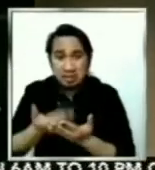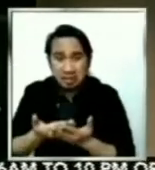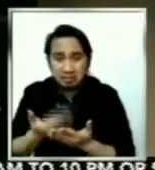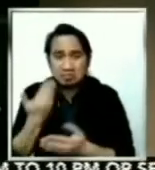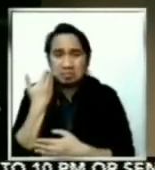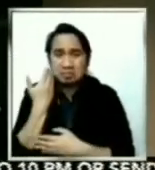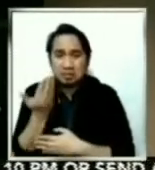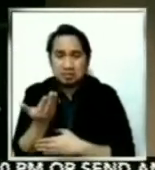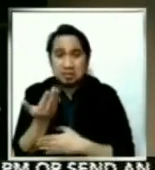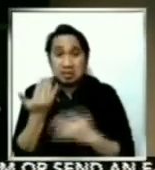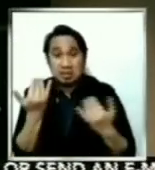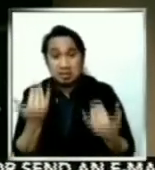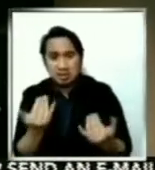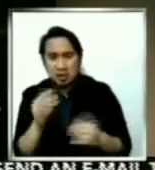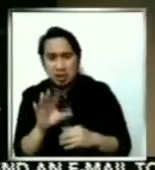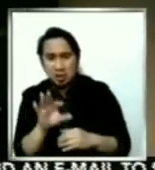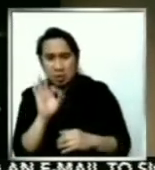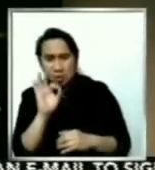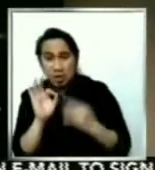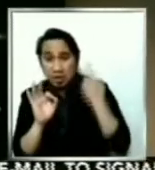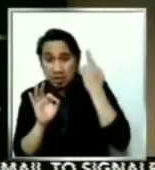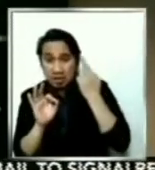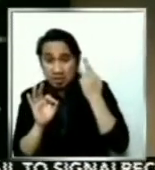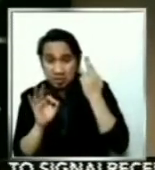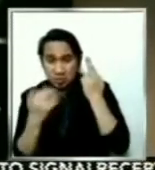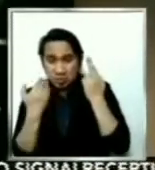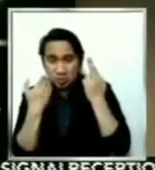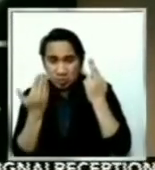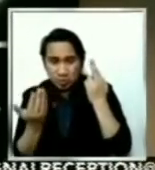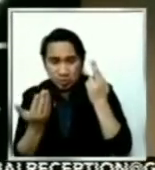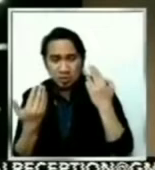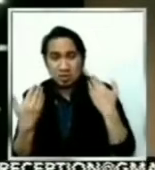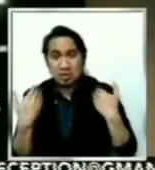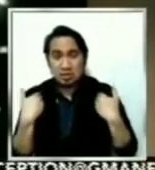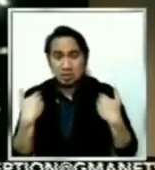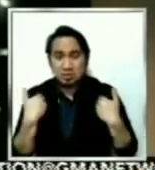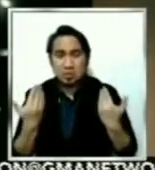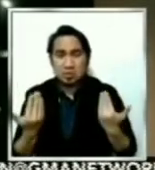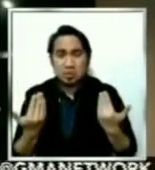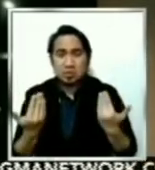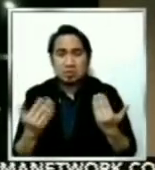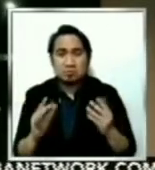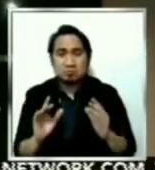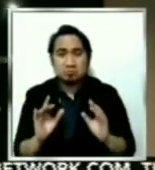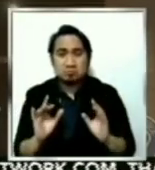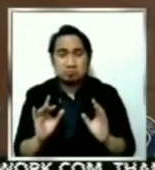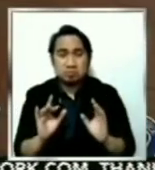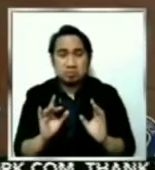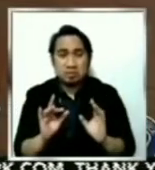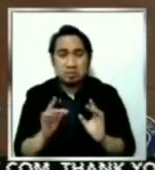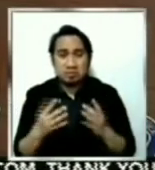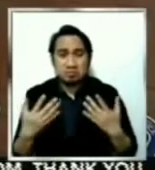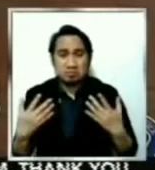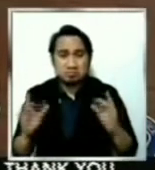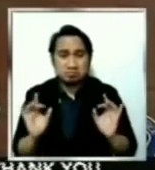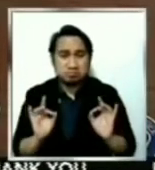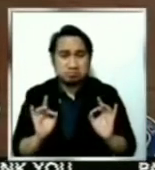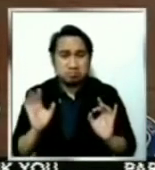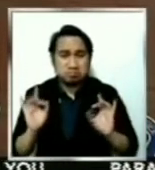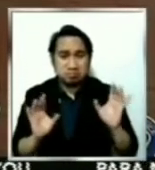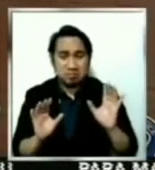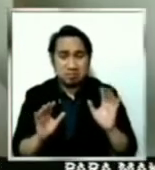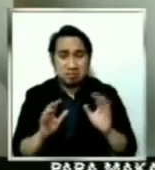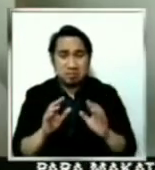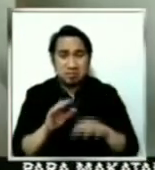findings ng sanhi ng pagkamatay ng biktima, ruptured aortic aneurysm o pagputok ng pangunahing ugat ng katawan. Pero ayon sa